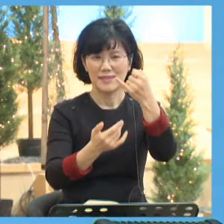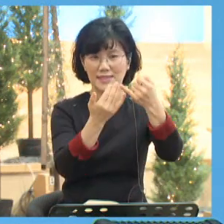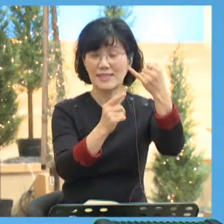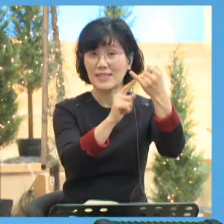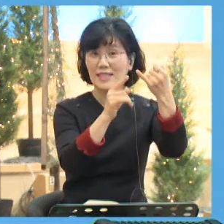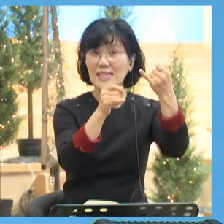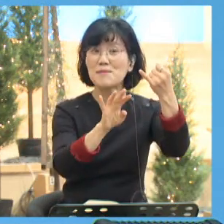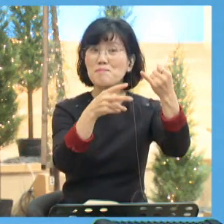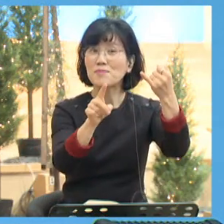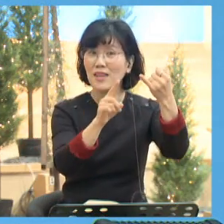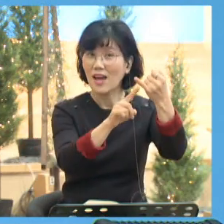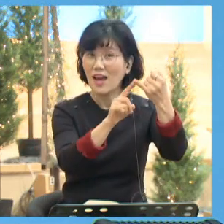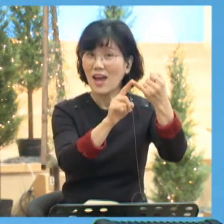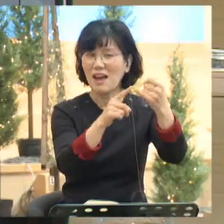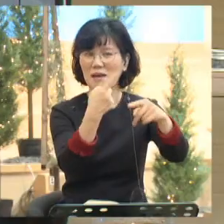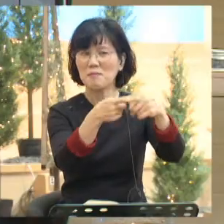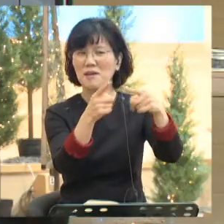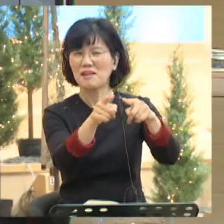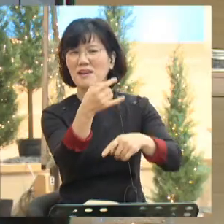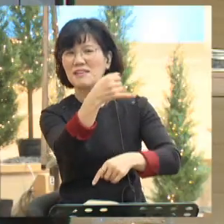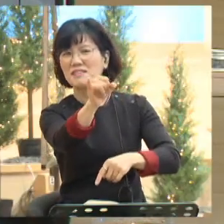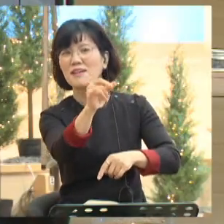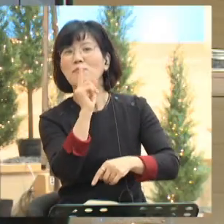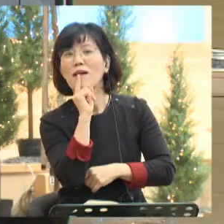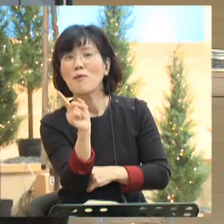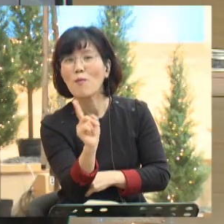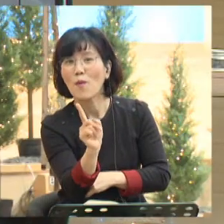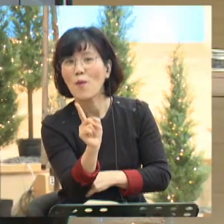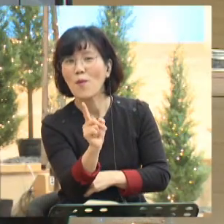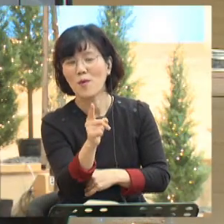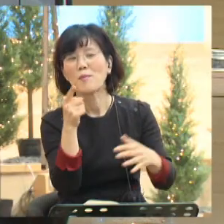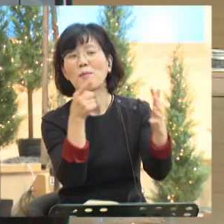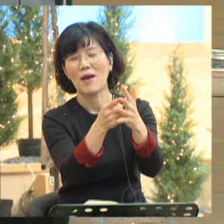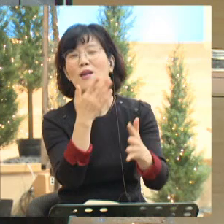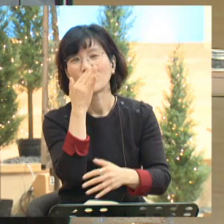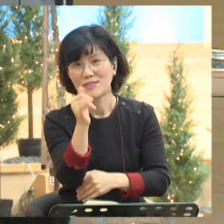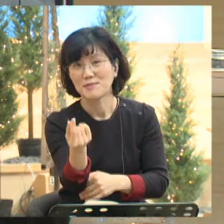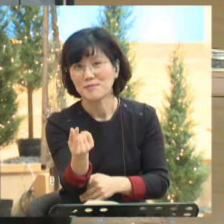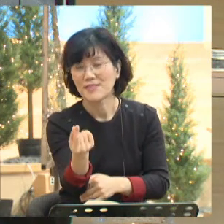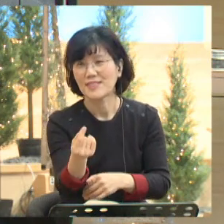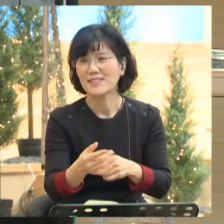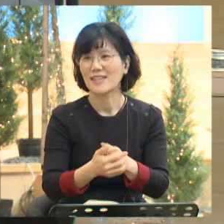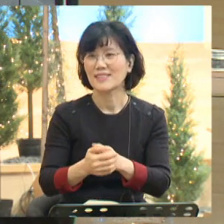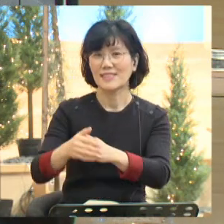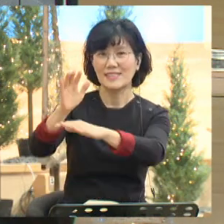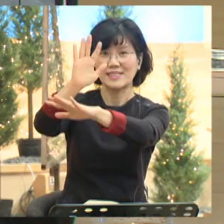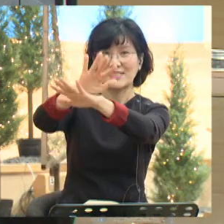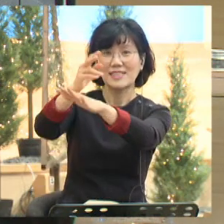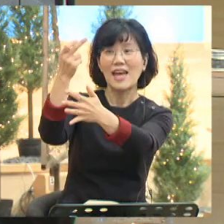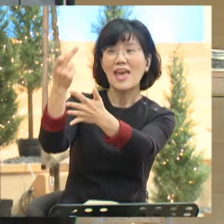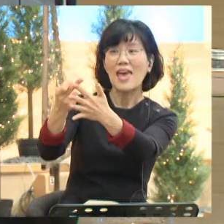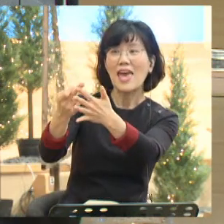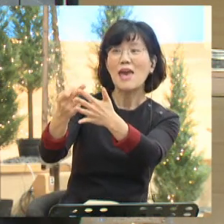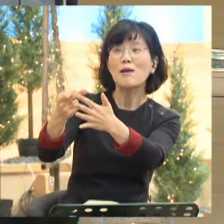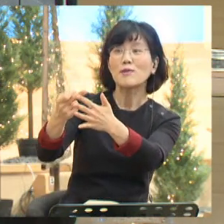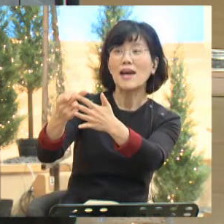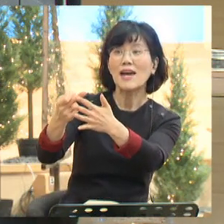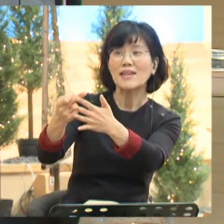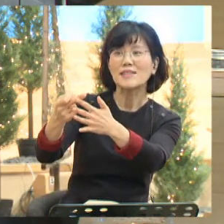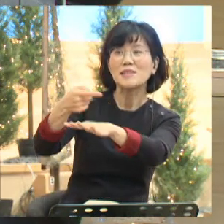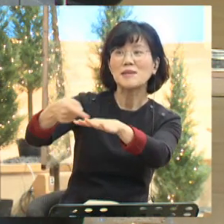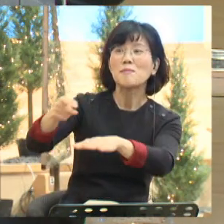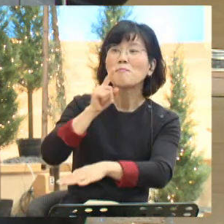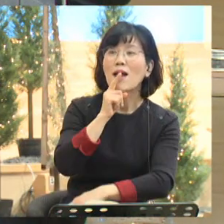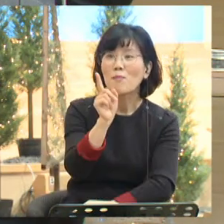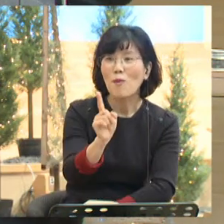사람들은 뭐라고 폄하 하냐면 여기서 우리가 힘들 얻을 수 있어 잘 읽어 보십시다 에브라임의 말이 시작 에브라임의